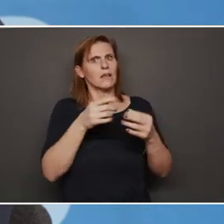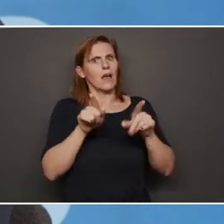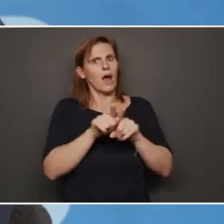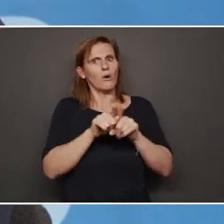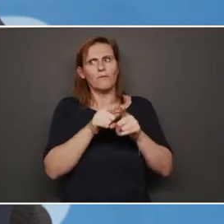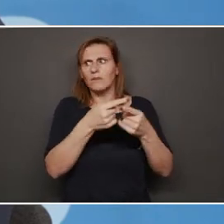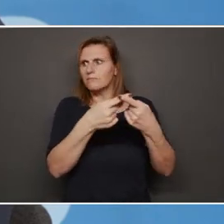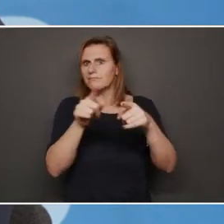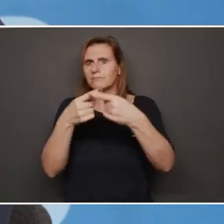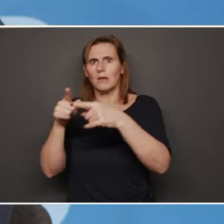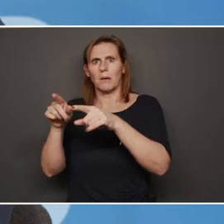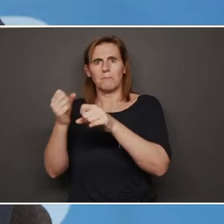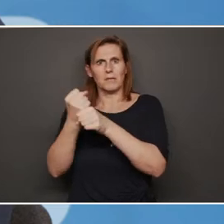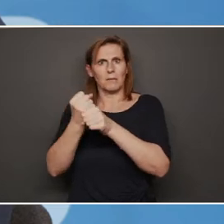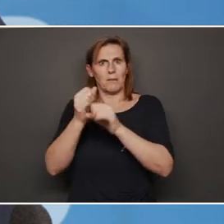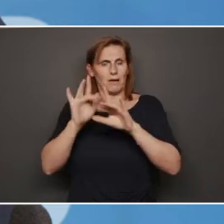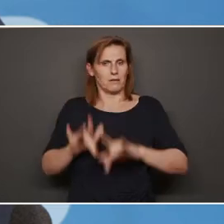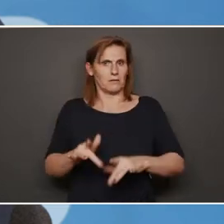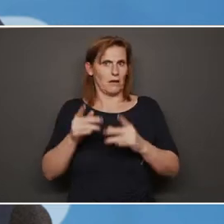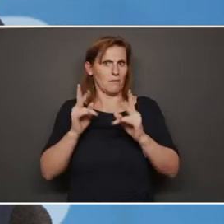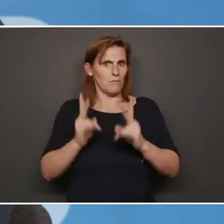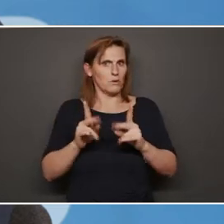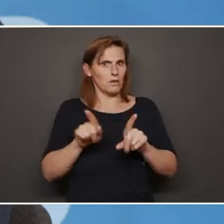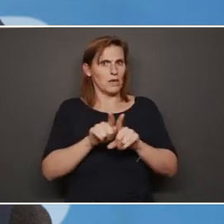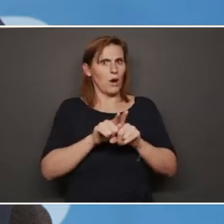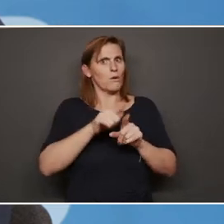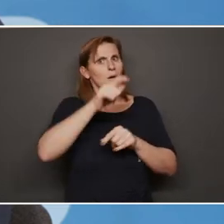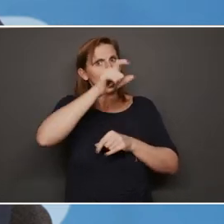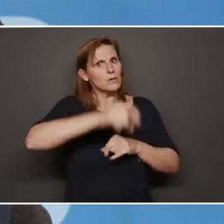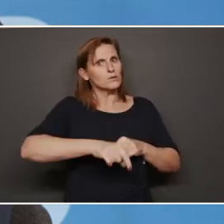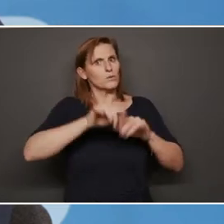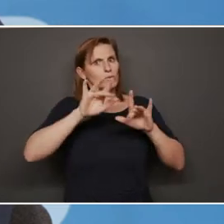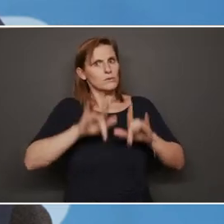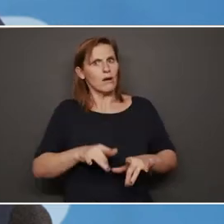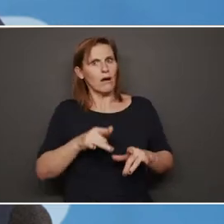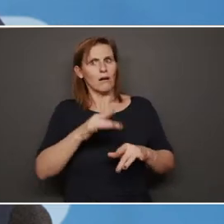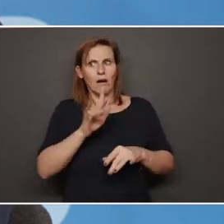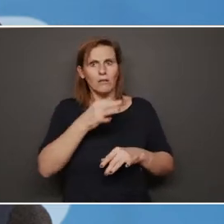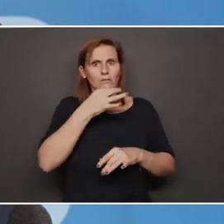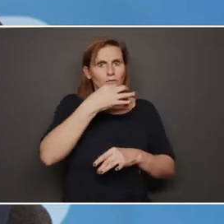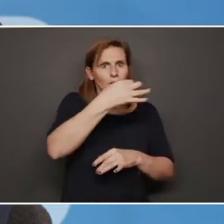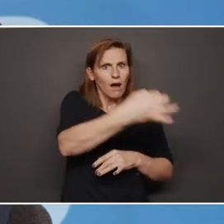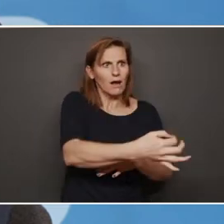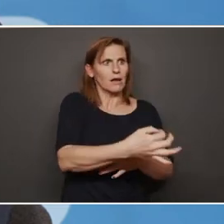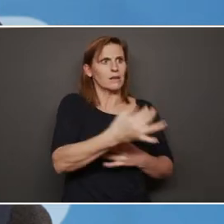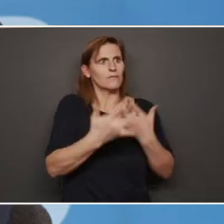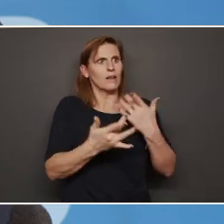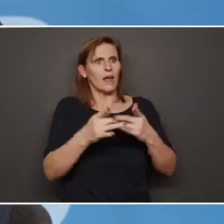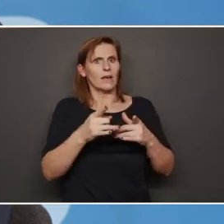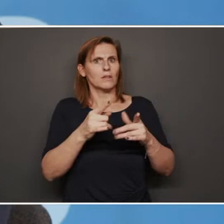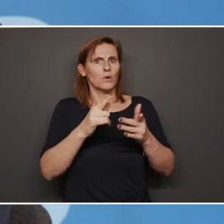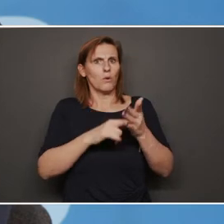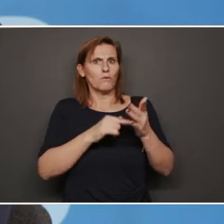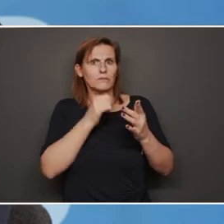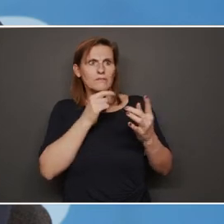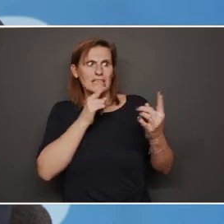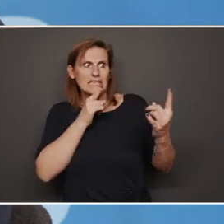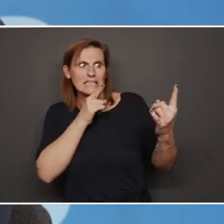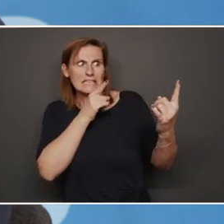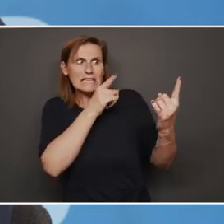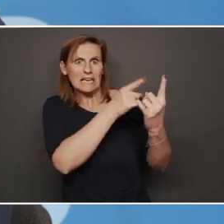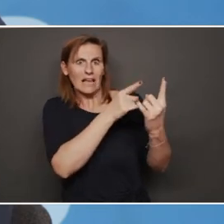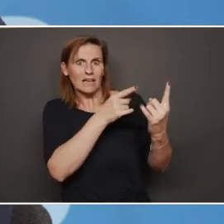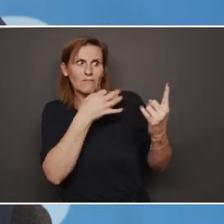anderen Mitarbeitern eine Möglichkeit geben, eine Person zu haben, wo man fragen kann. Weil vielleicht traut man sich nicht direkt, den Menschen mit